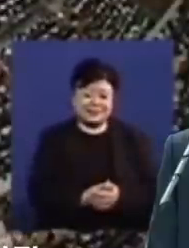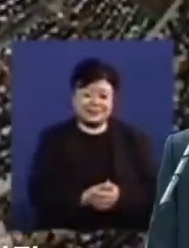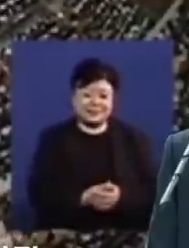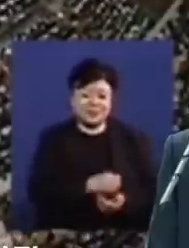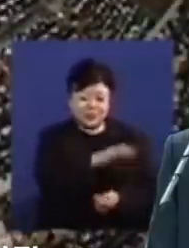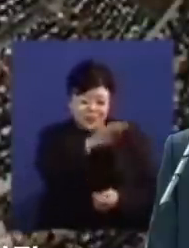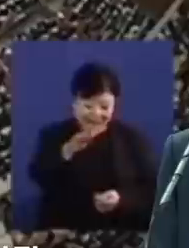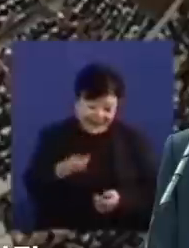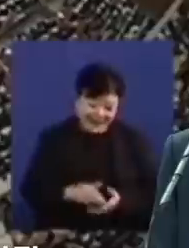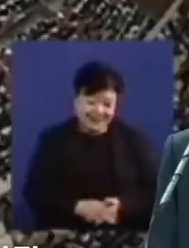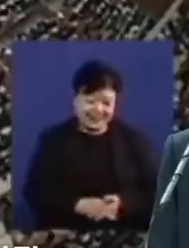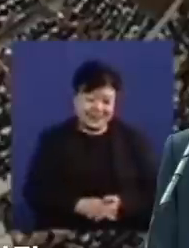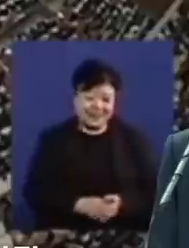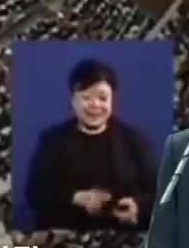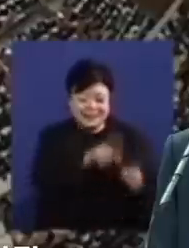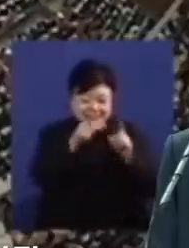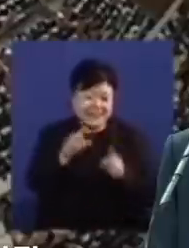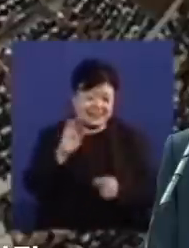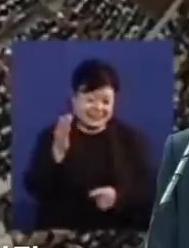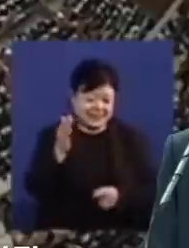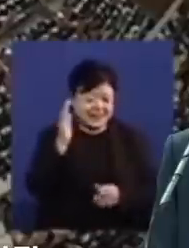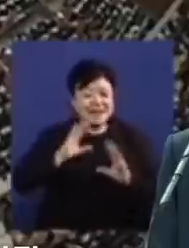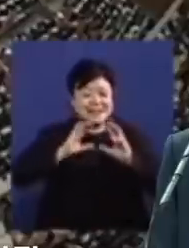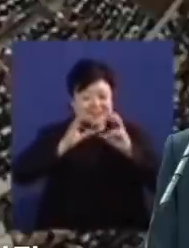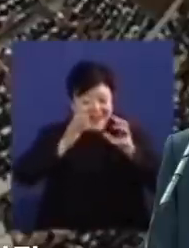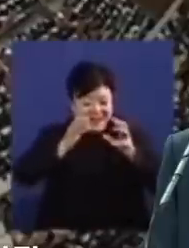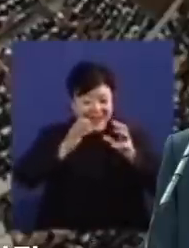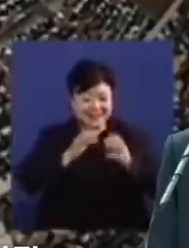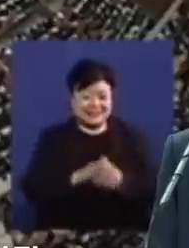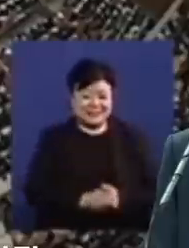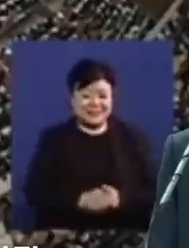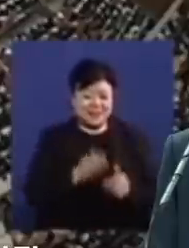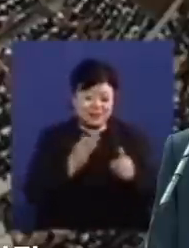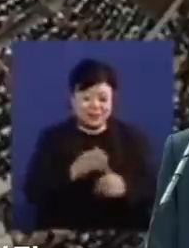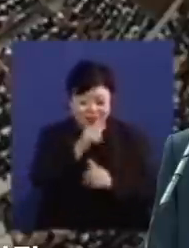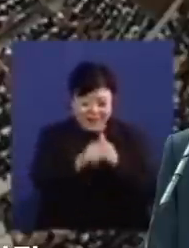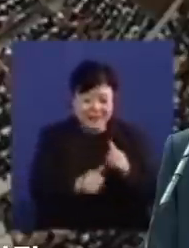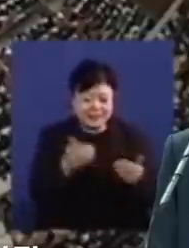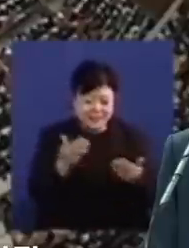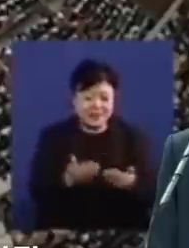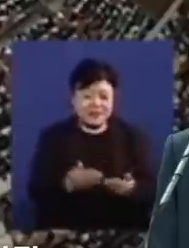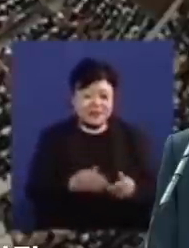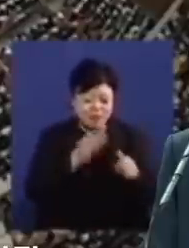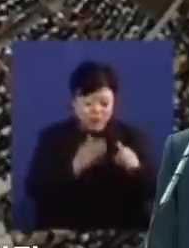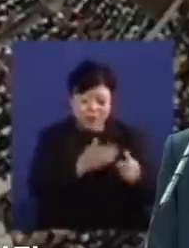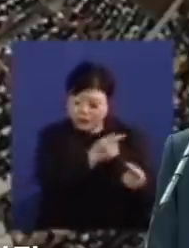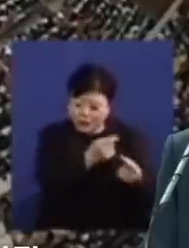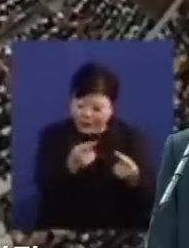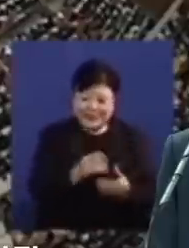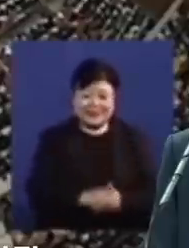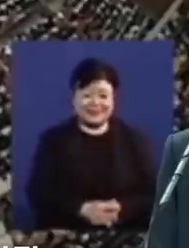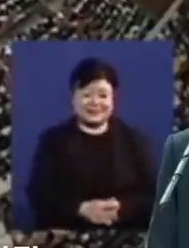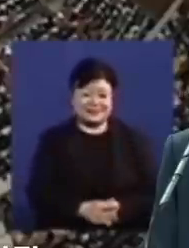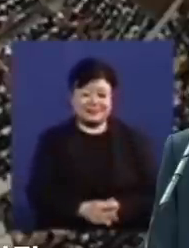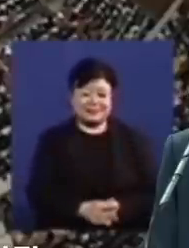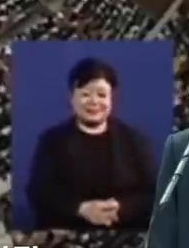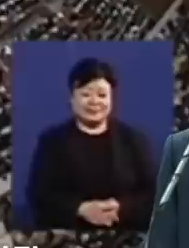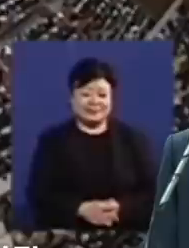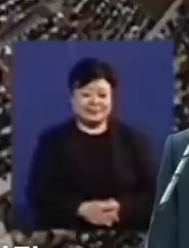우리가 사는 것이 하늘나라를 구하고 하늘 일을 구하는 삶인 것입니다.